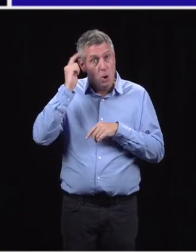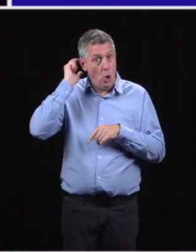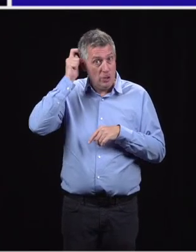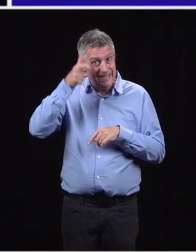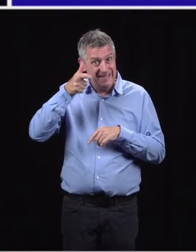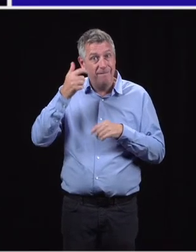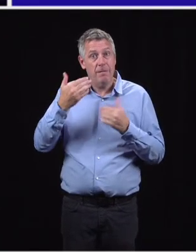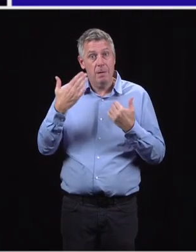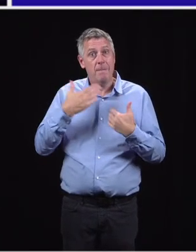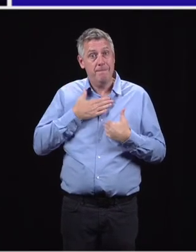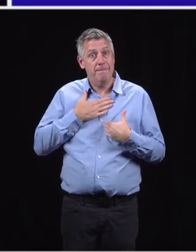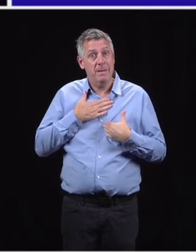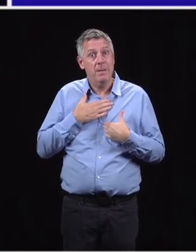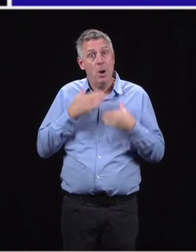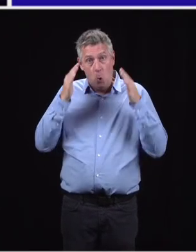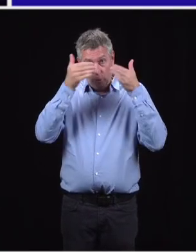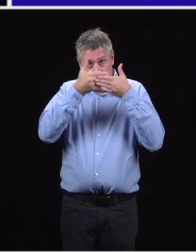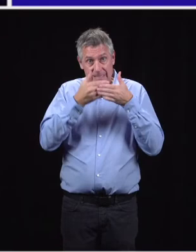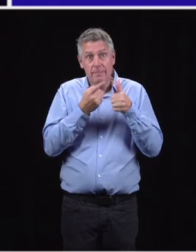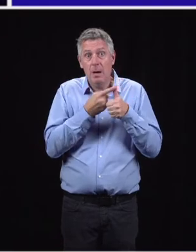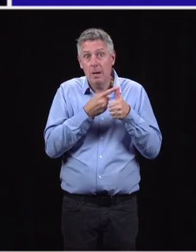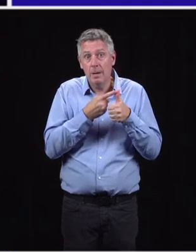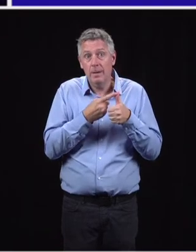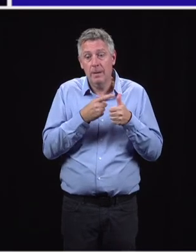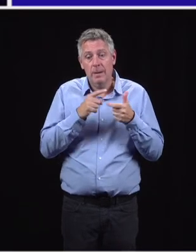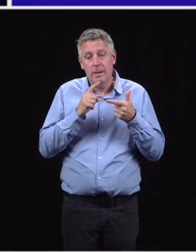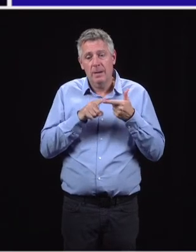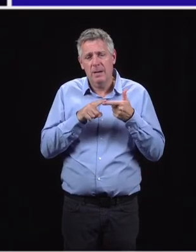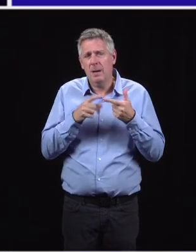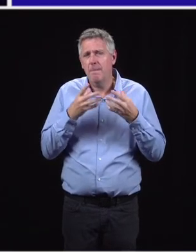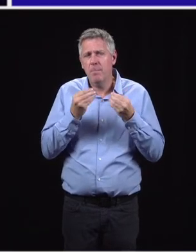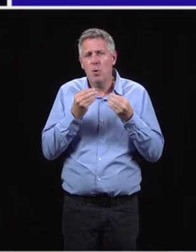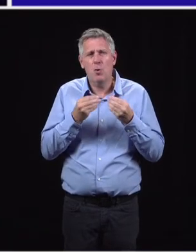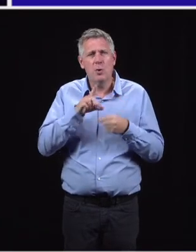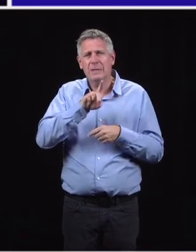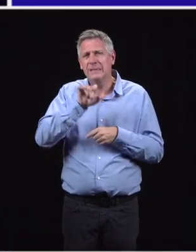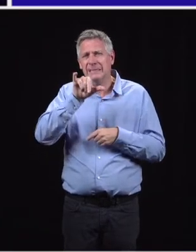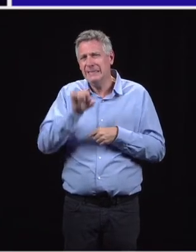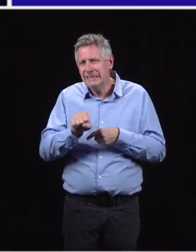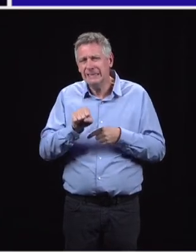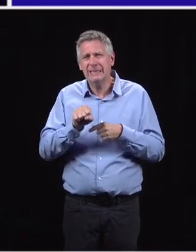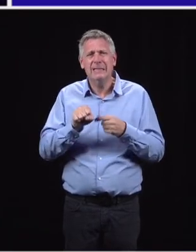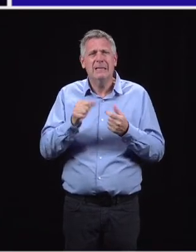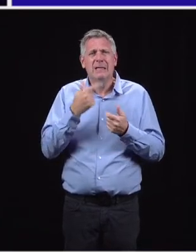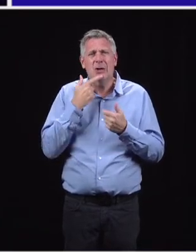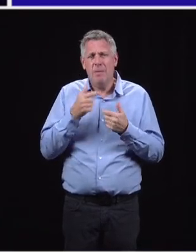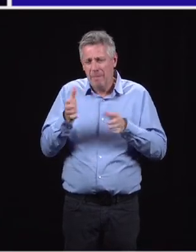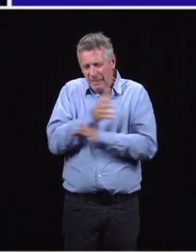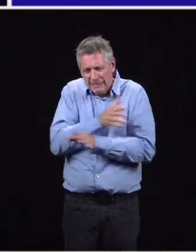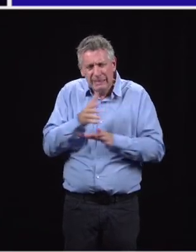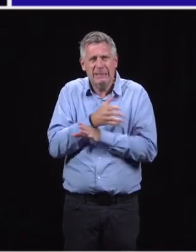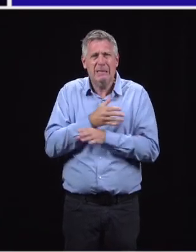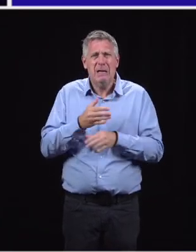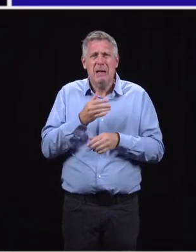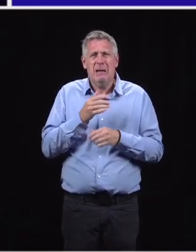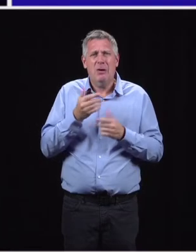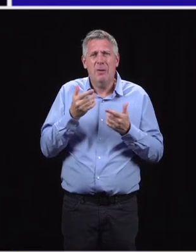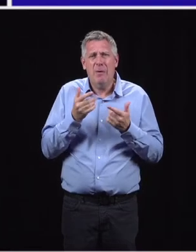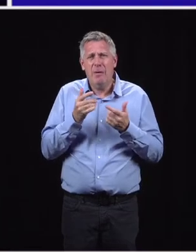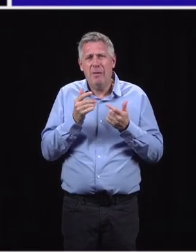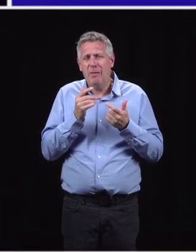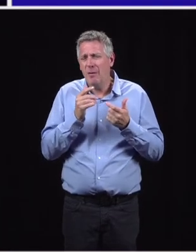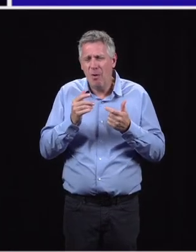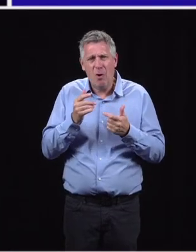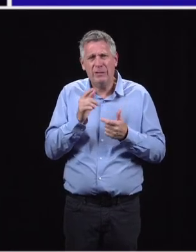notamment de l'autisme et beaucoup de troubles disent donc à dyslexie dyspraxie dyscalculie etc